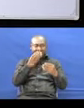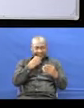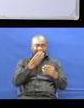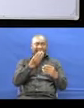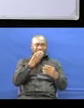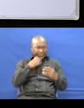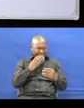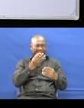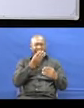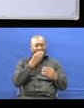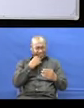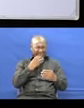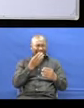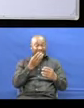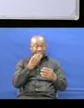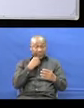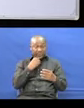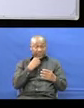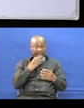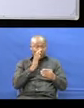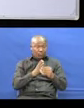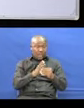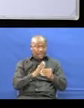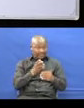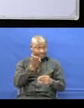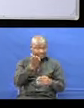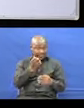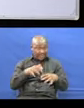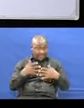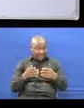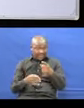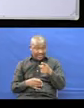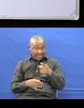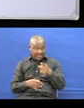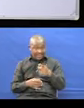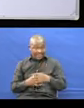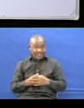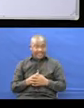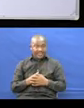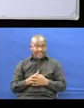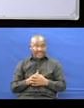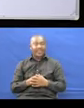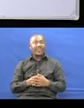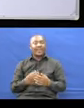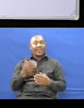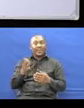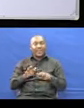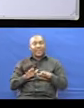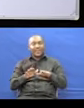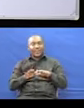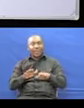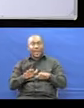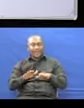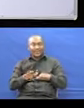1/5 ya mkate huo. Swali, je, wote pamoja walikula sehemu gani ya mkate huo? Vizuri